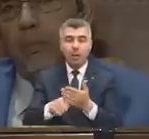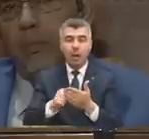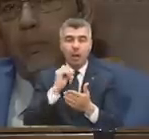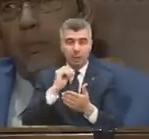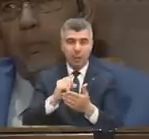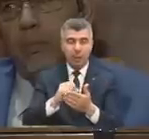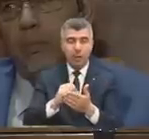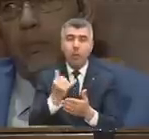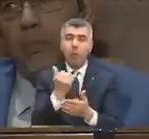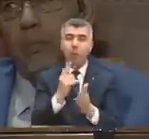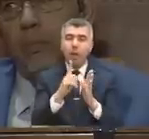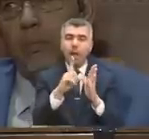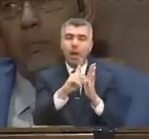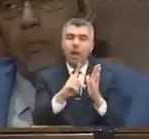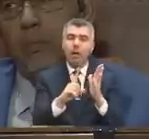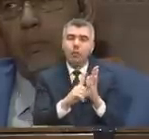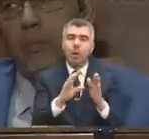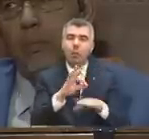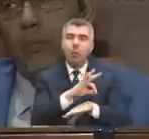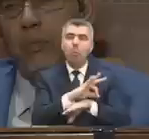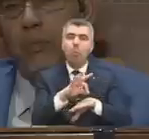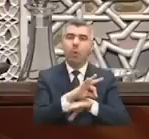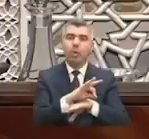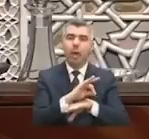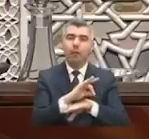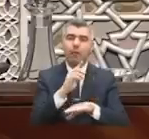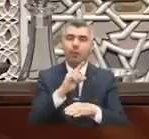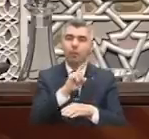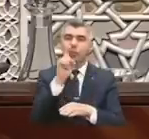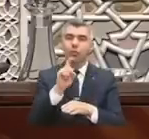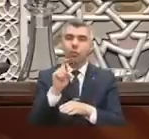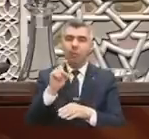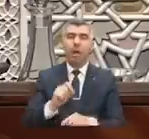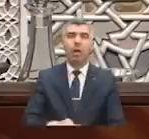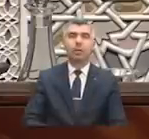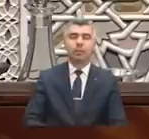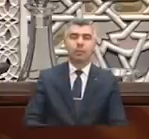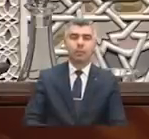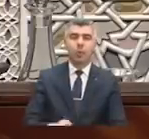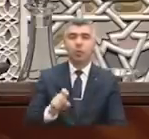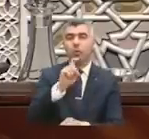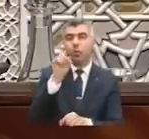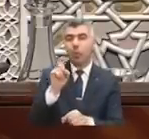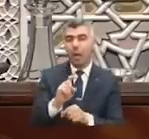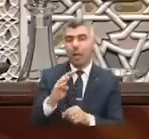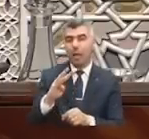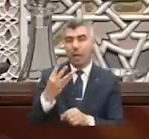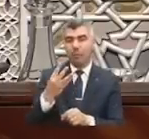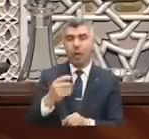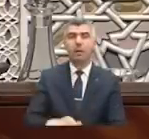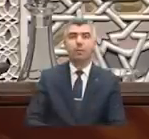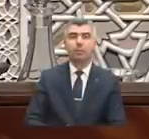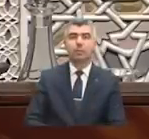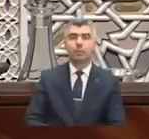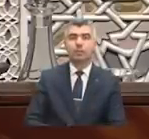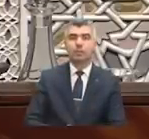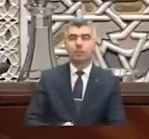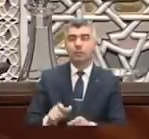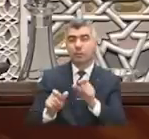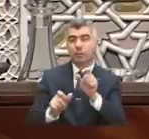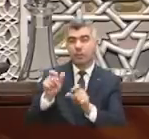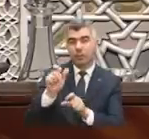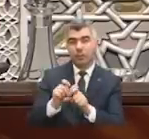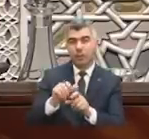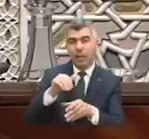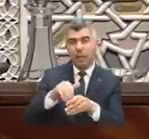الاساسي الخاص بموظفي الجماعه الترابيه شكرا السؤال الرابع هو اني دائما للسيدات والساده النواب الافاضل